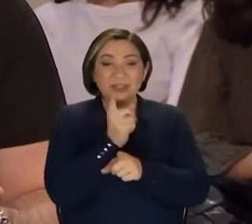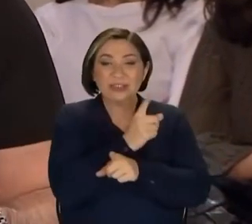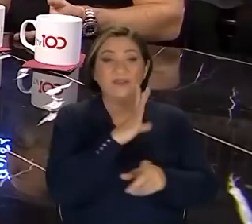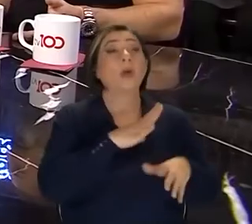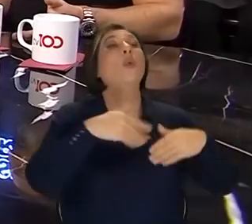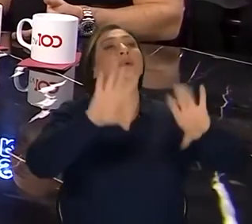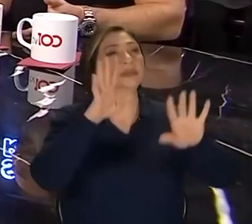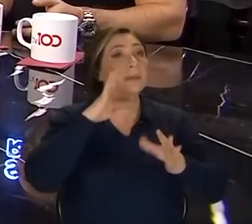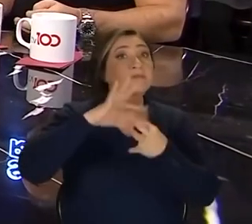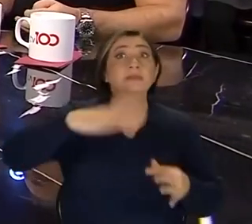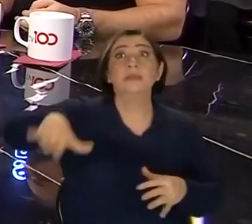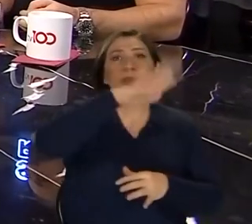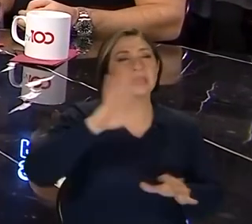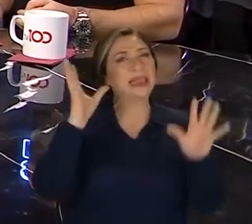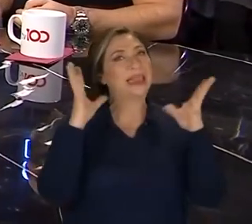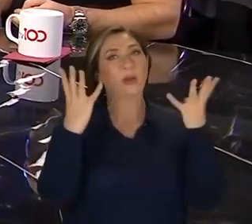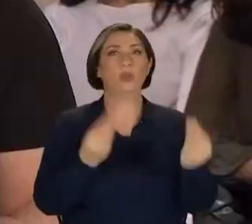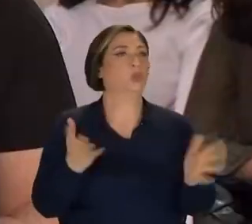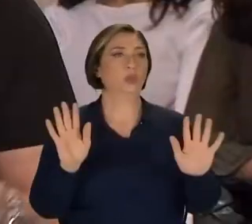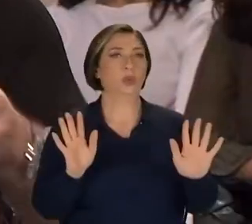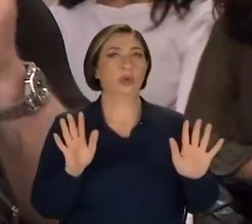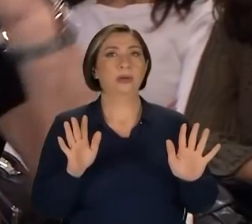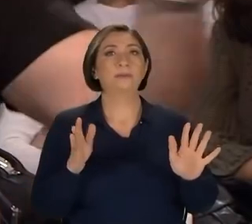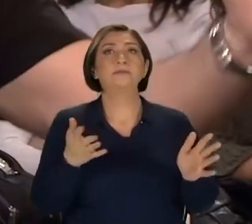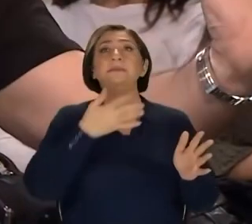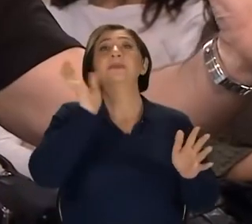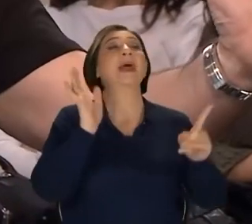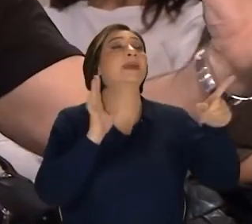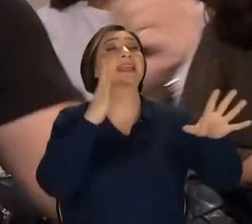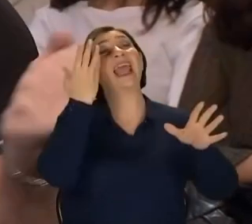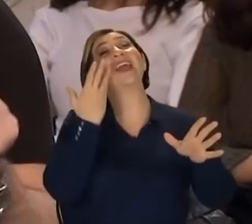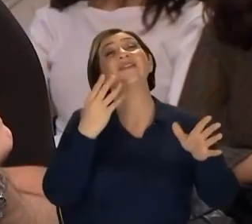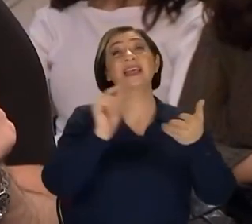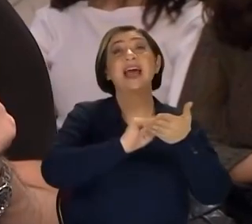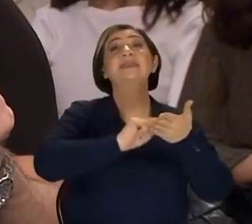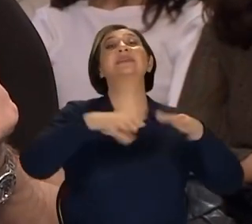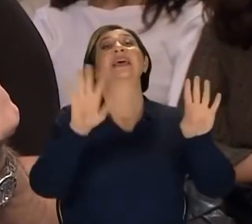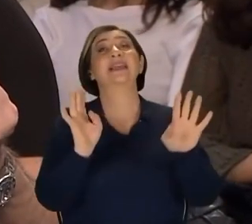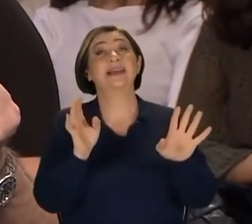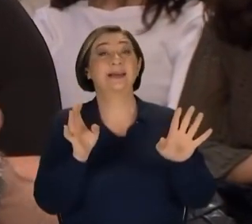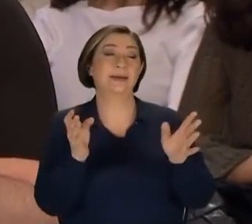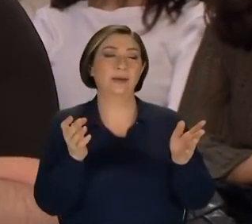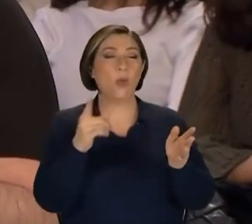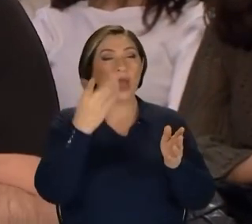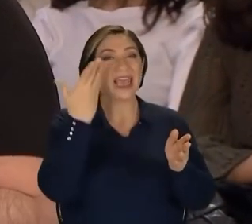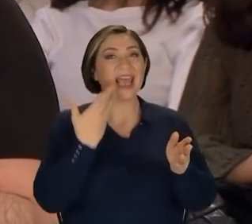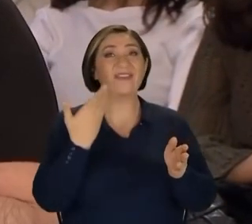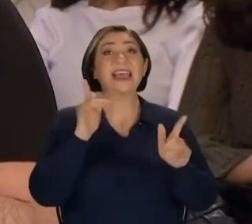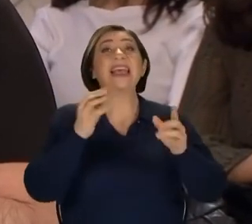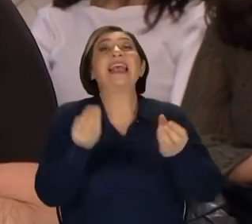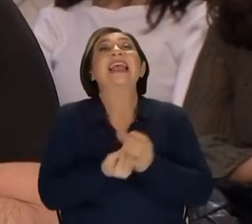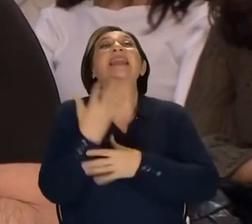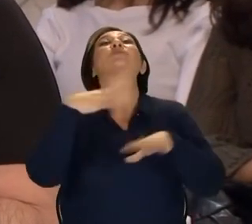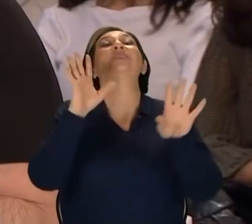millet delirirdi. Yani bilmem kim ne bilmem ne keyfi diye yazmasaydı o keyfin ona